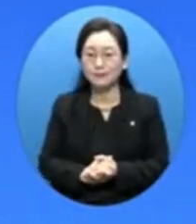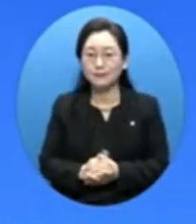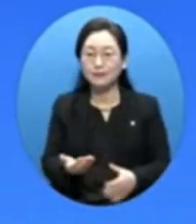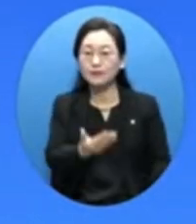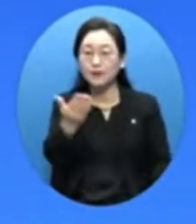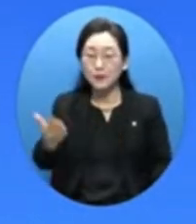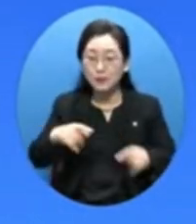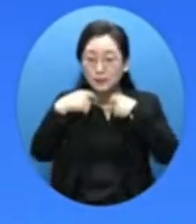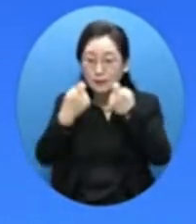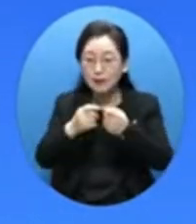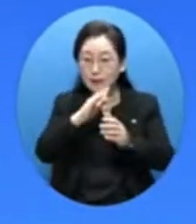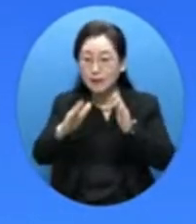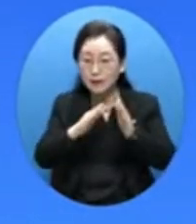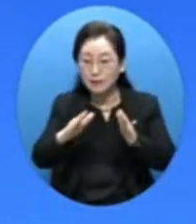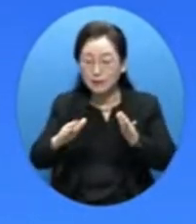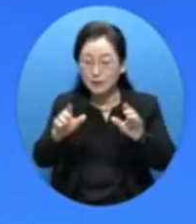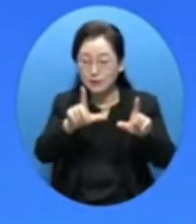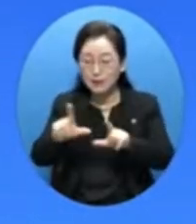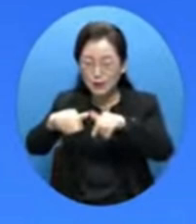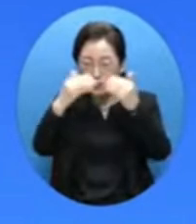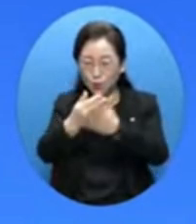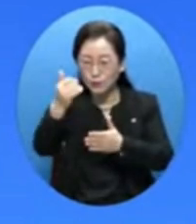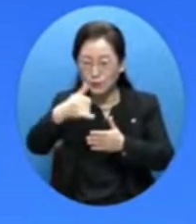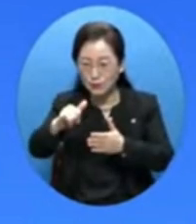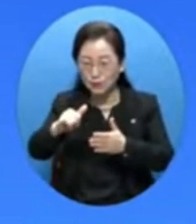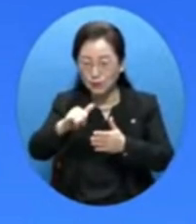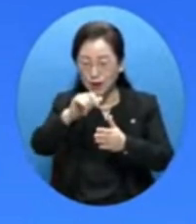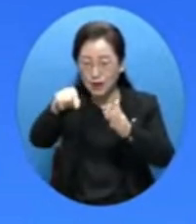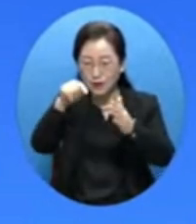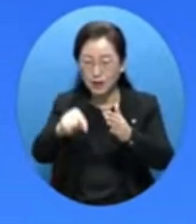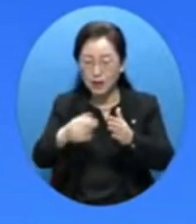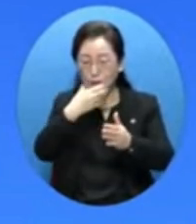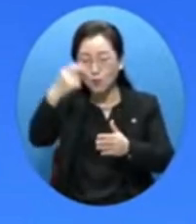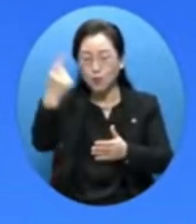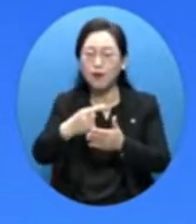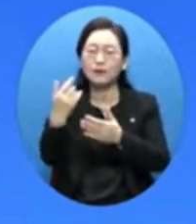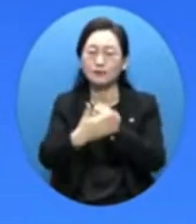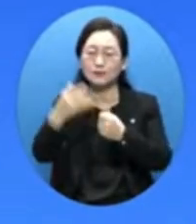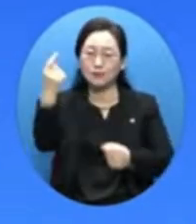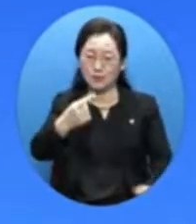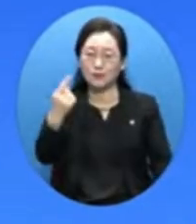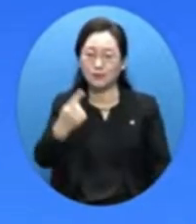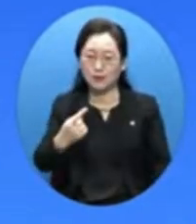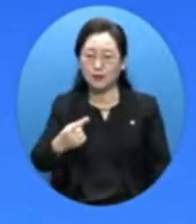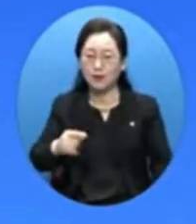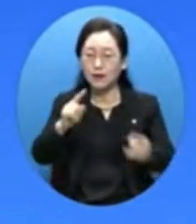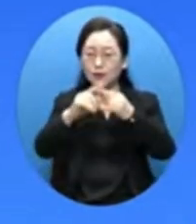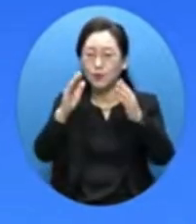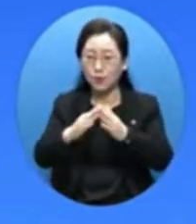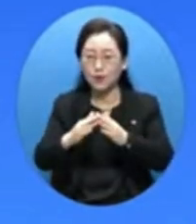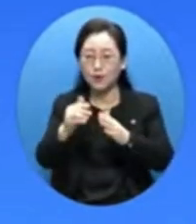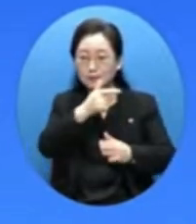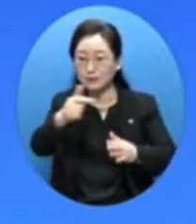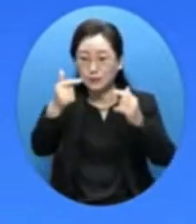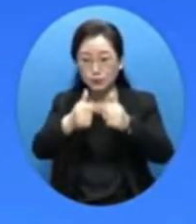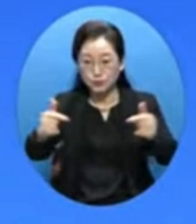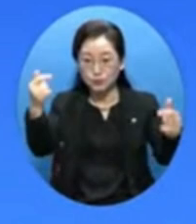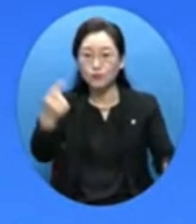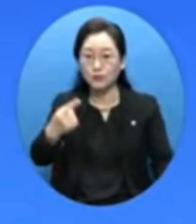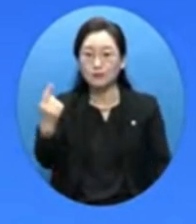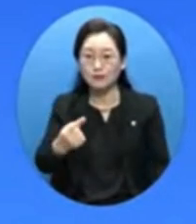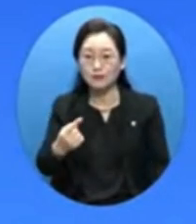여러분 개인 가정 생활자는 범사에 하나님의 복이 임할 것입니다. 은혜가 임할 것입니다. 교회 푼 큰 부흥이 다가올